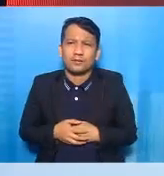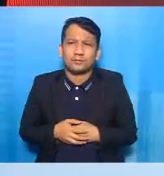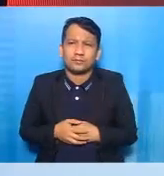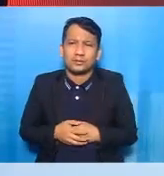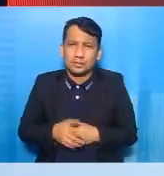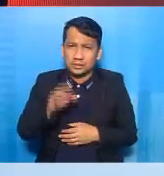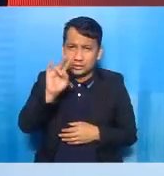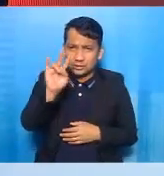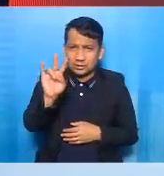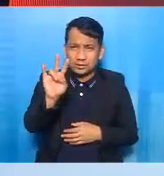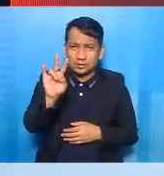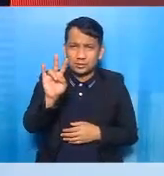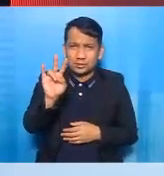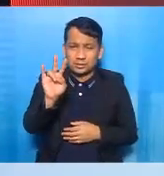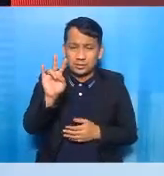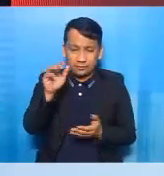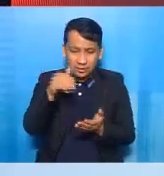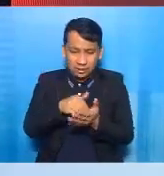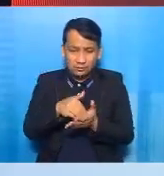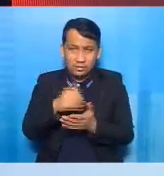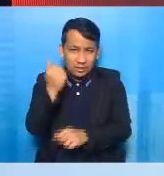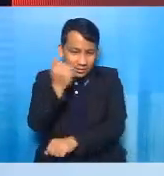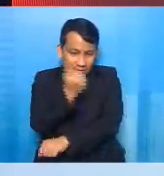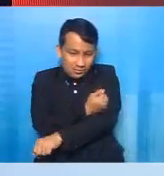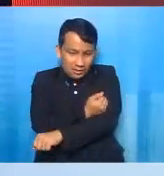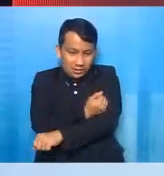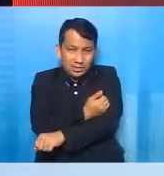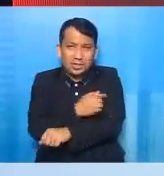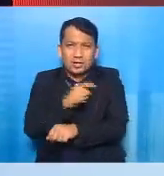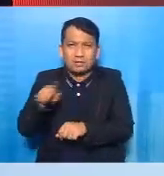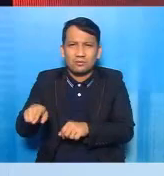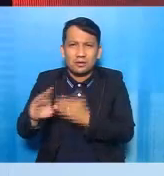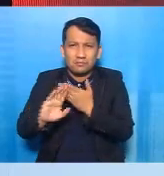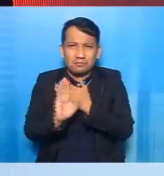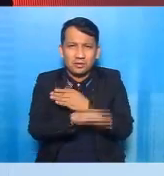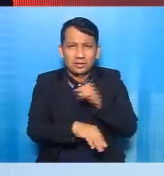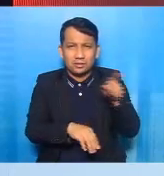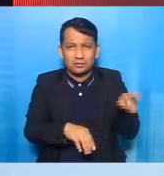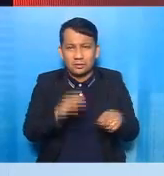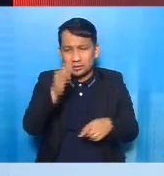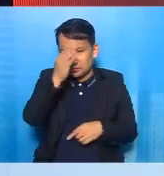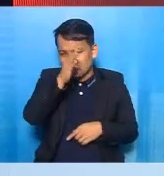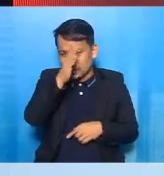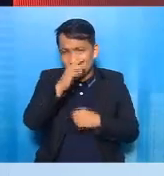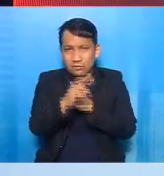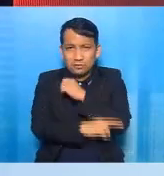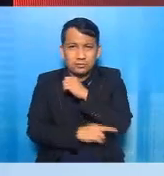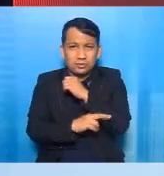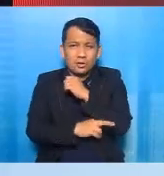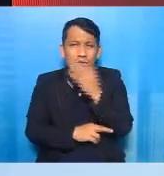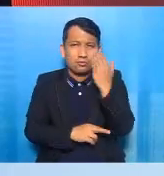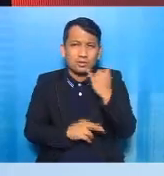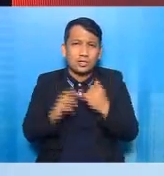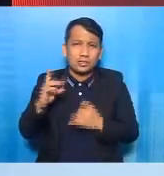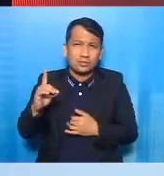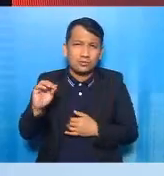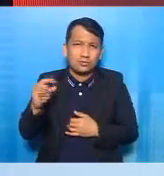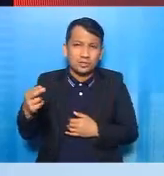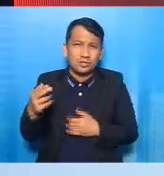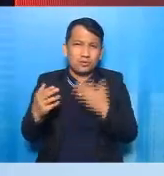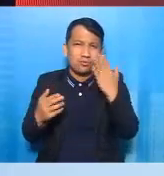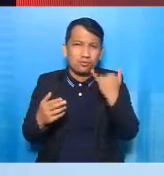Higit 7,000 dose ng AstraZeneca vaccines ang ibinalik ng Bicol Region sa Department of Health dahil